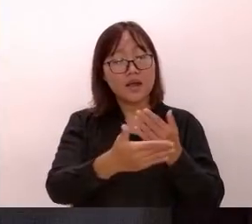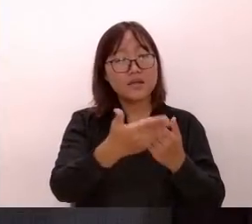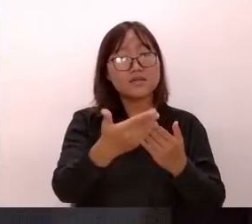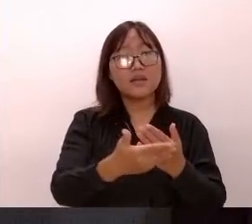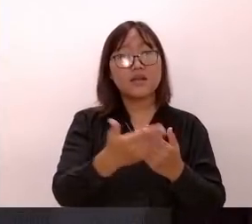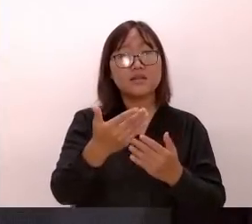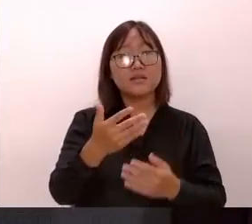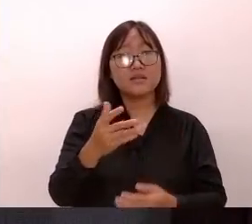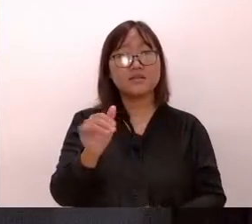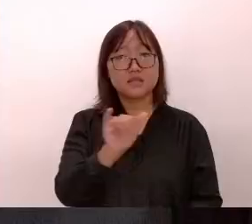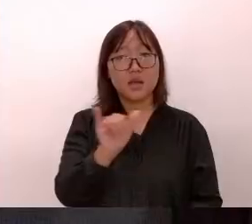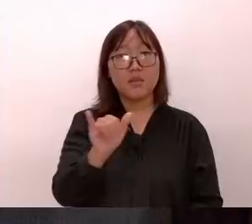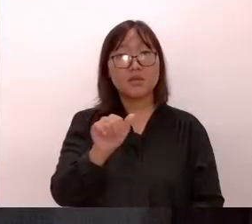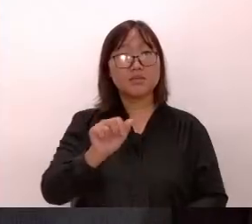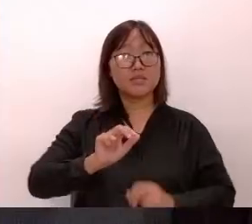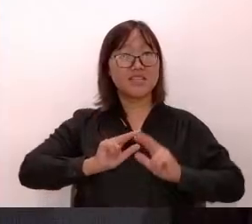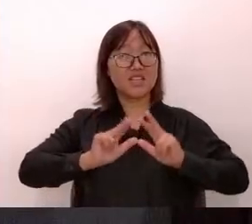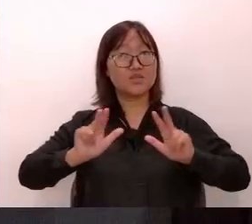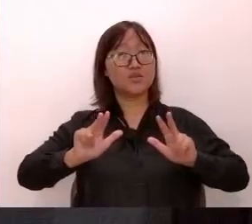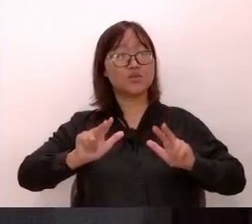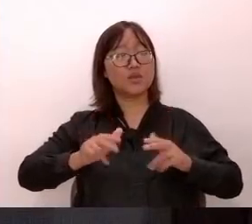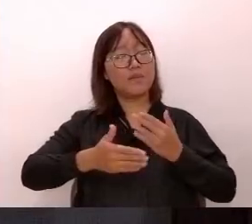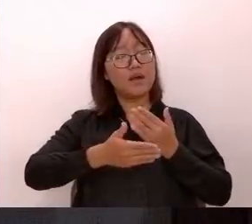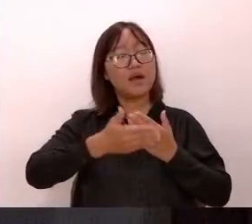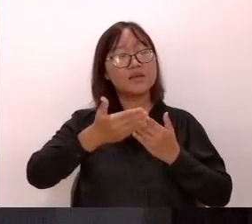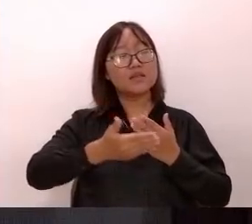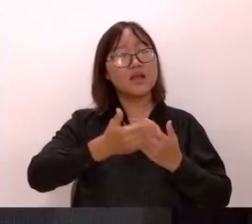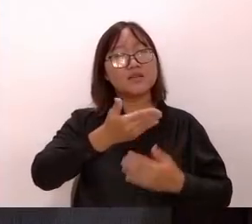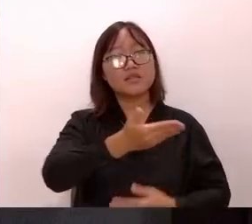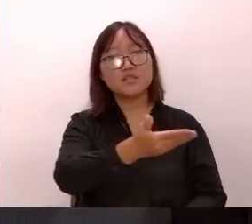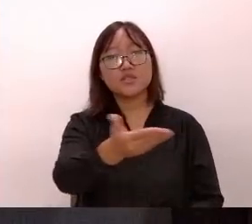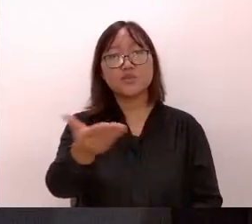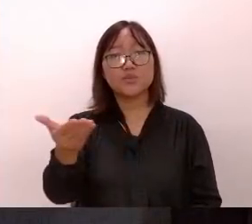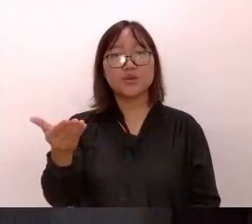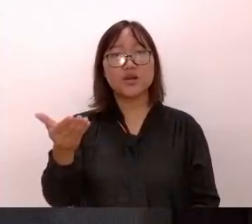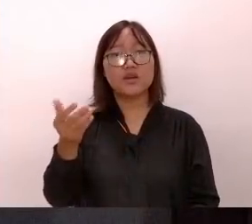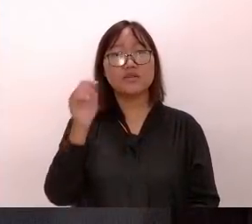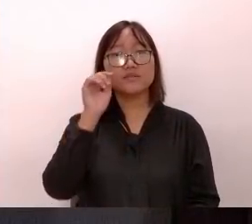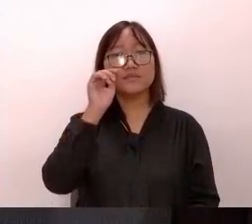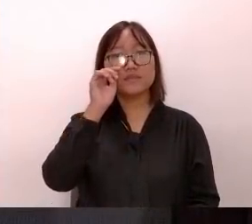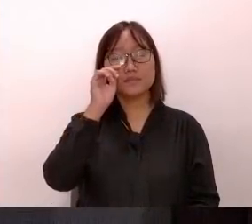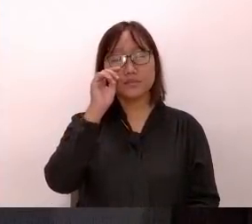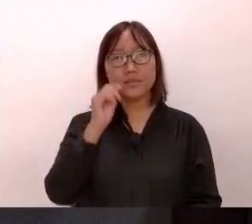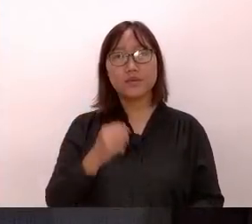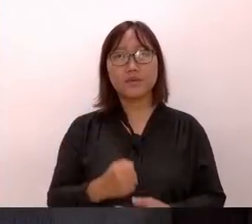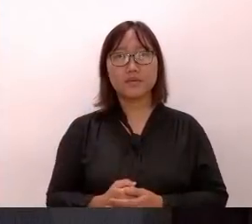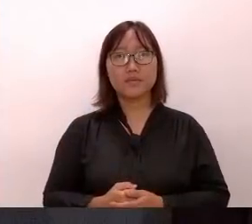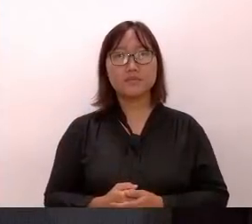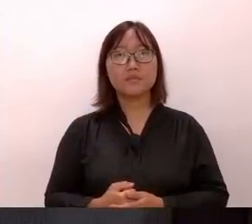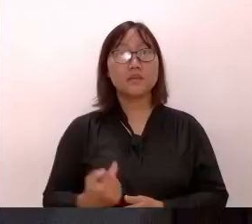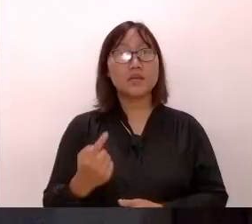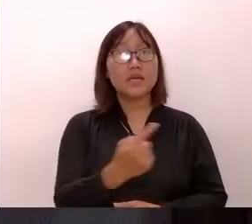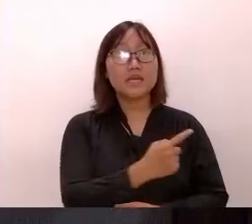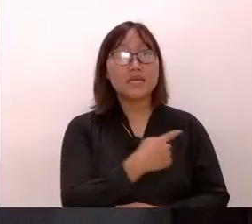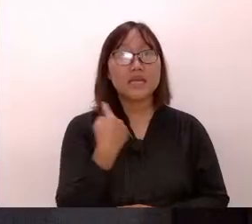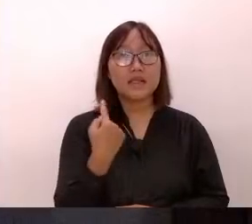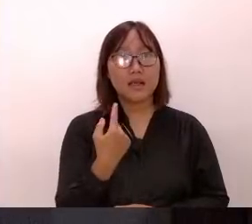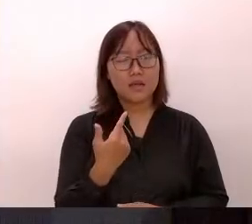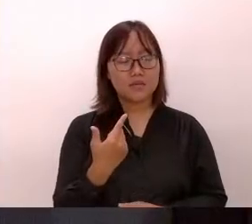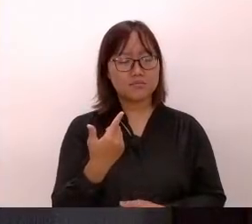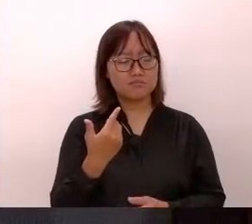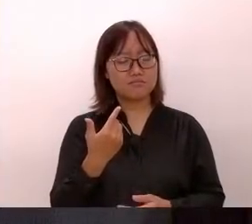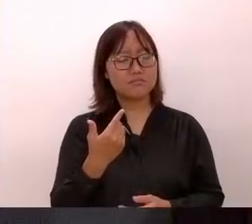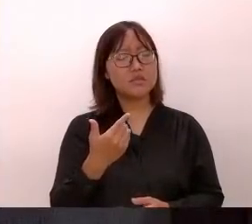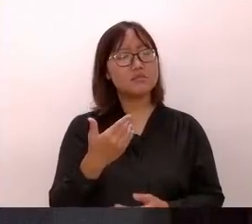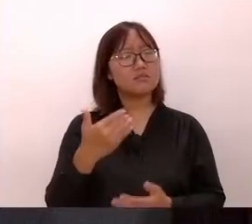mengasihi Hai dengan kata lain kita diminta untuk menjadi tanda kerahiman bagi sesama